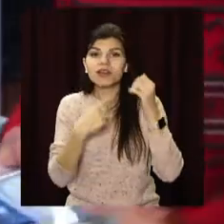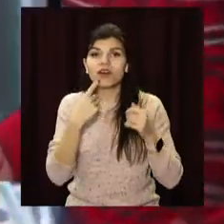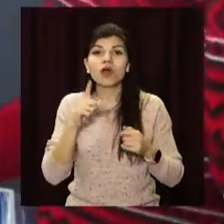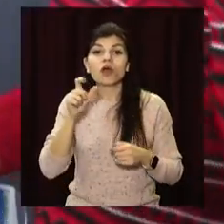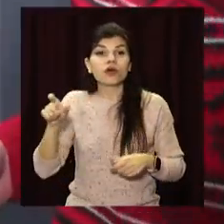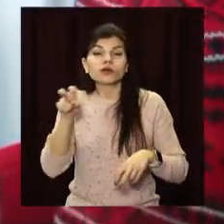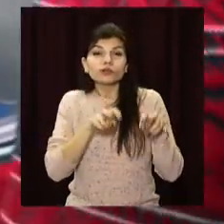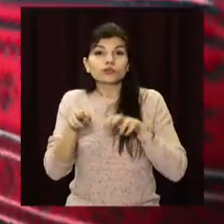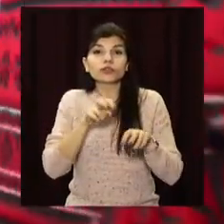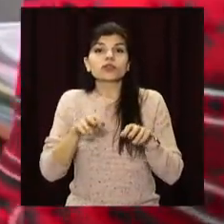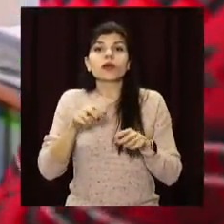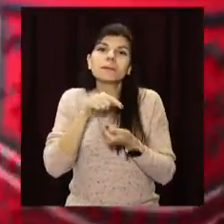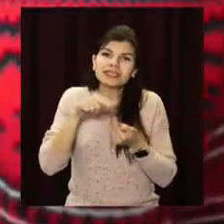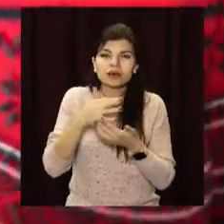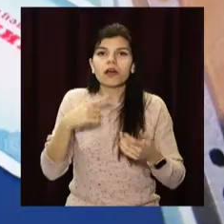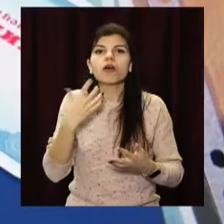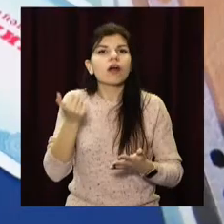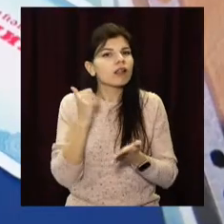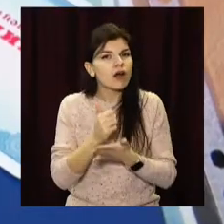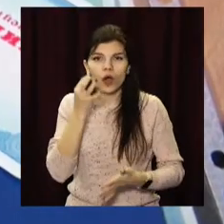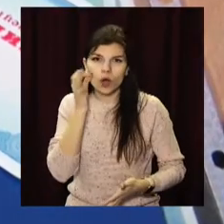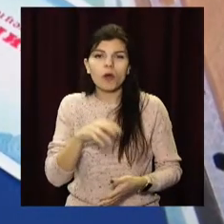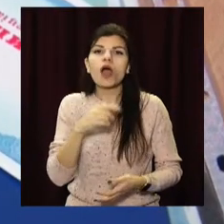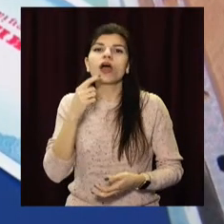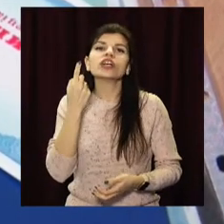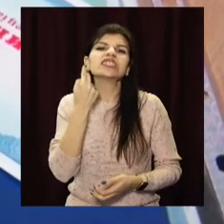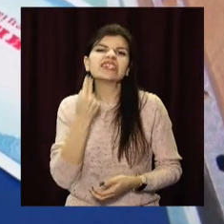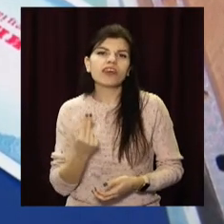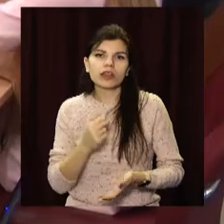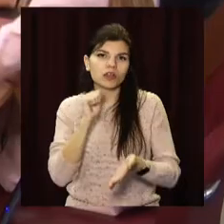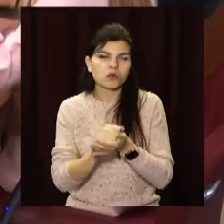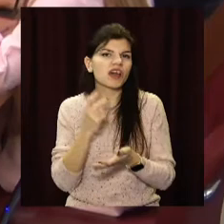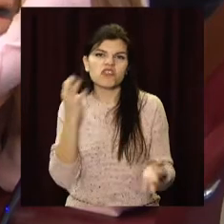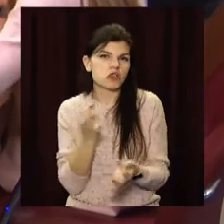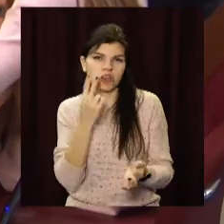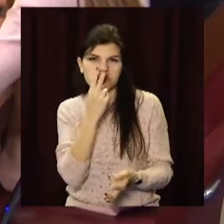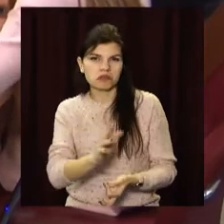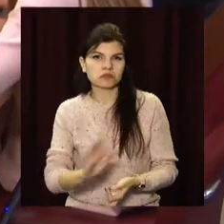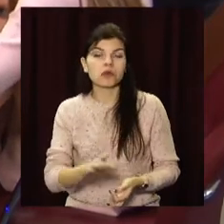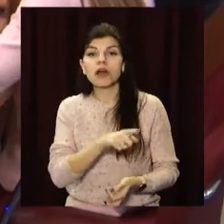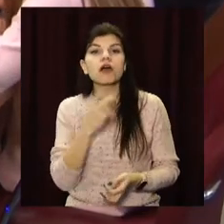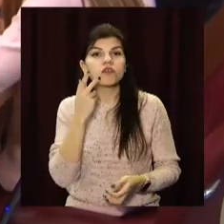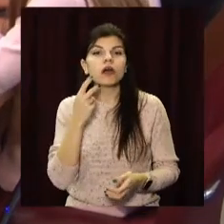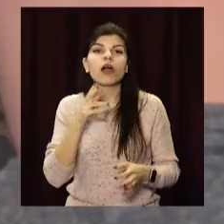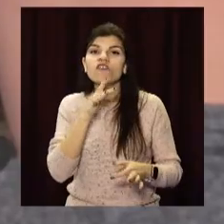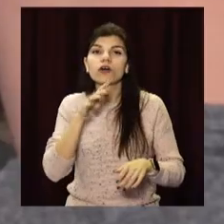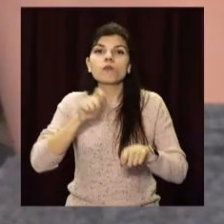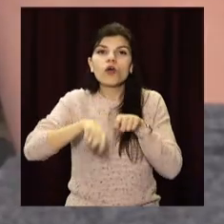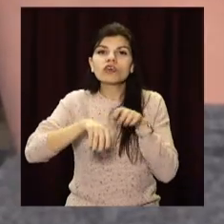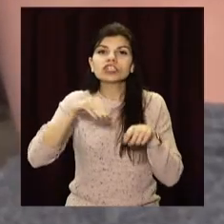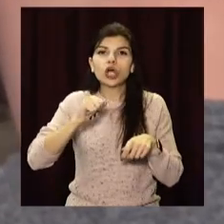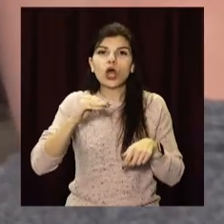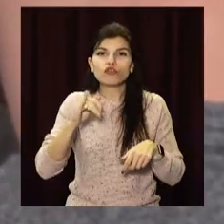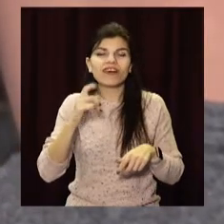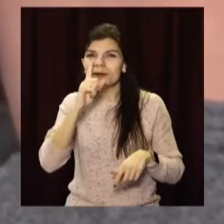підприємці найчастіше обирають фахівців з досвідом. На колір диплому ніколи не задивляються. Співробітників перевіряють під час стажування. Одним,